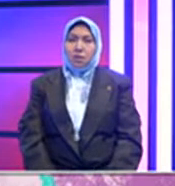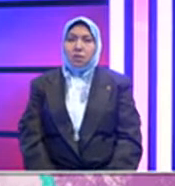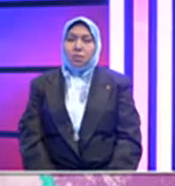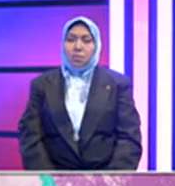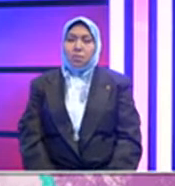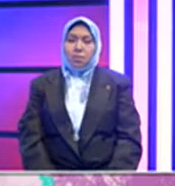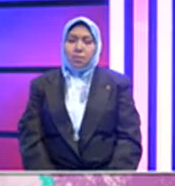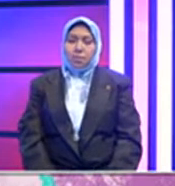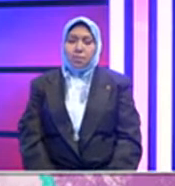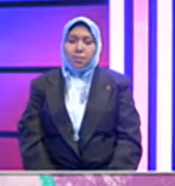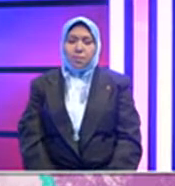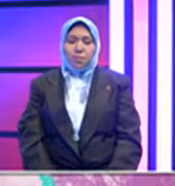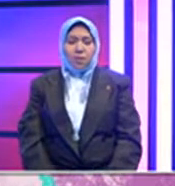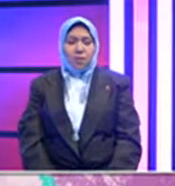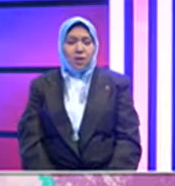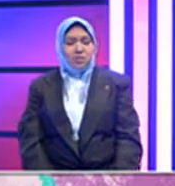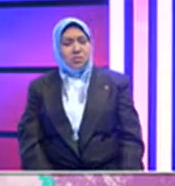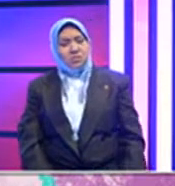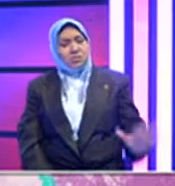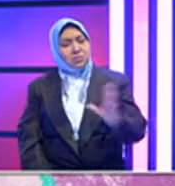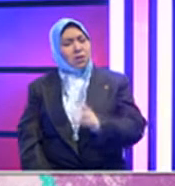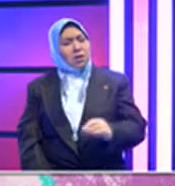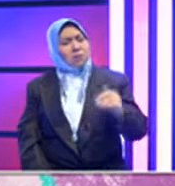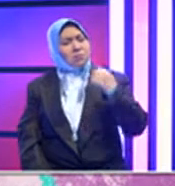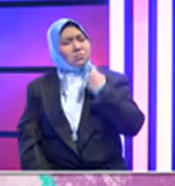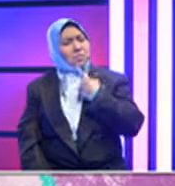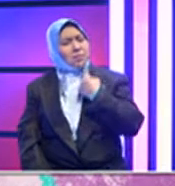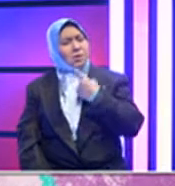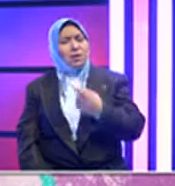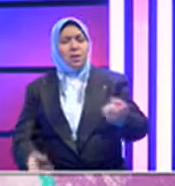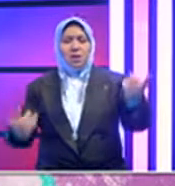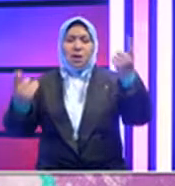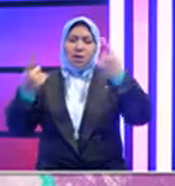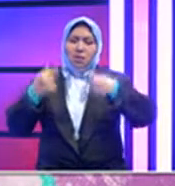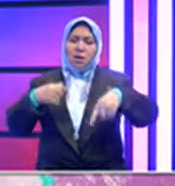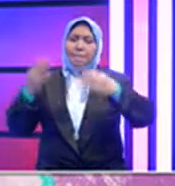hai hai the woman